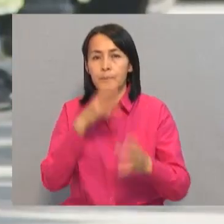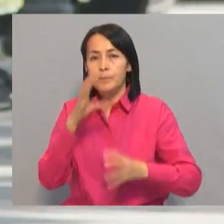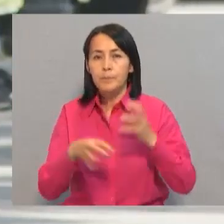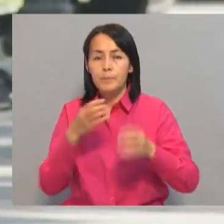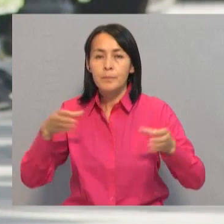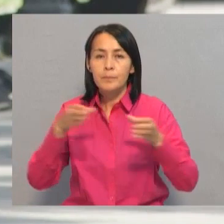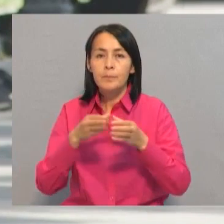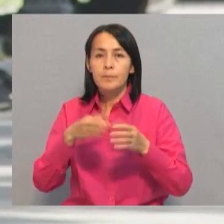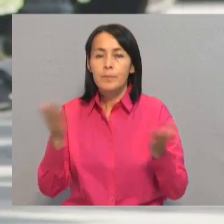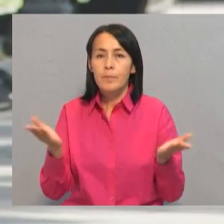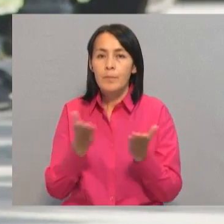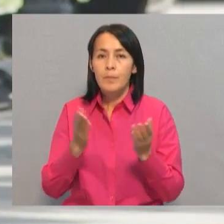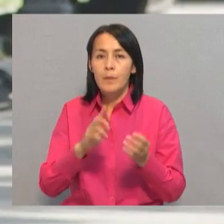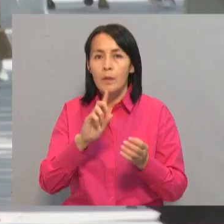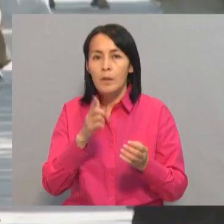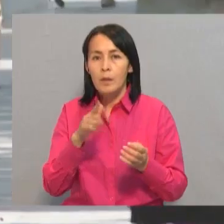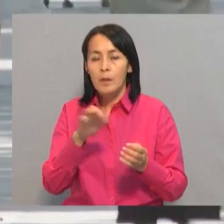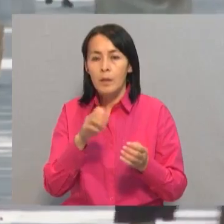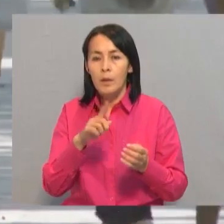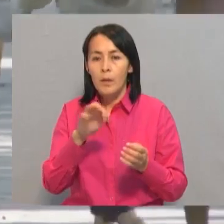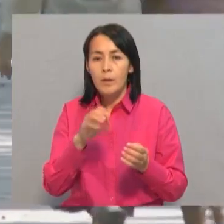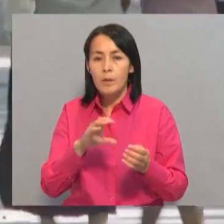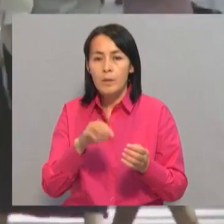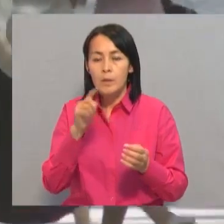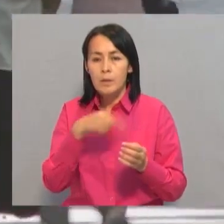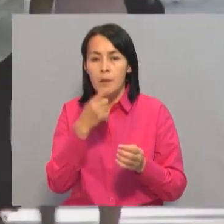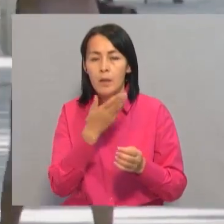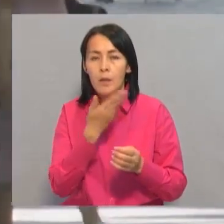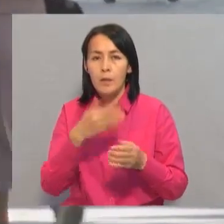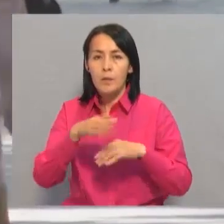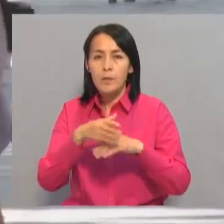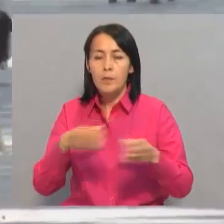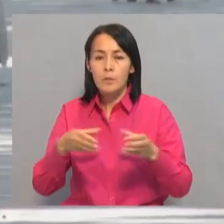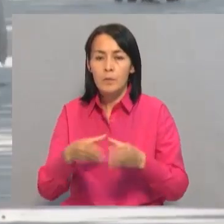международных организаций, таких как ГРЕКО, ОСР, сказано в сообщении антикоррупционной службы.